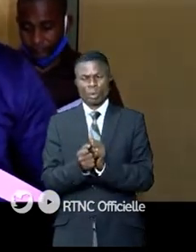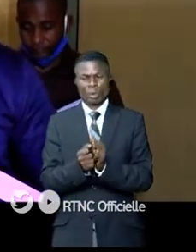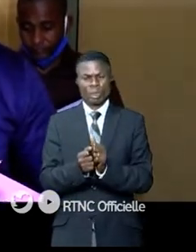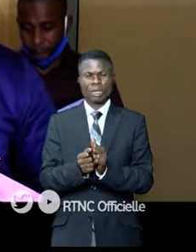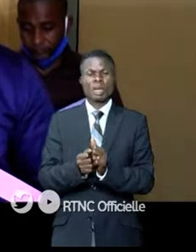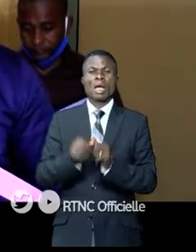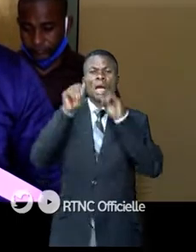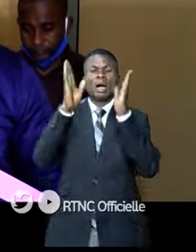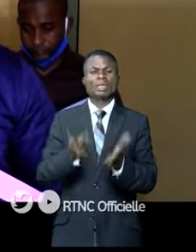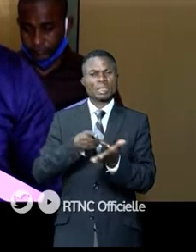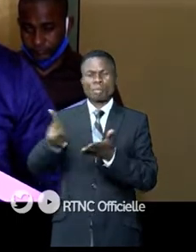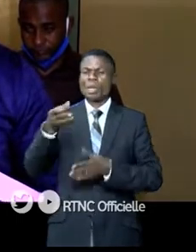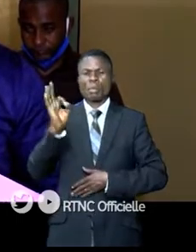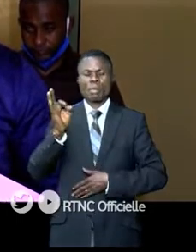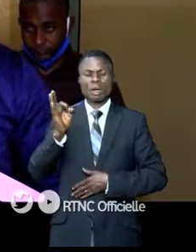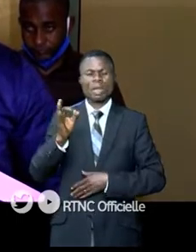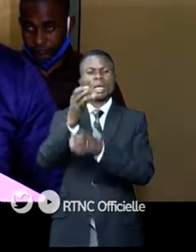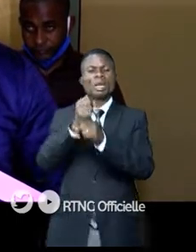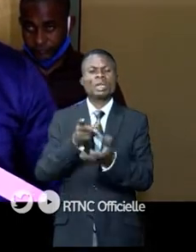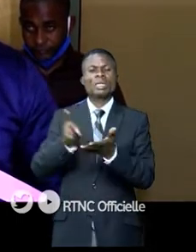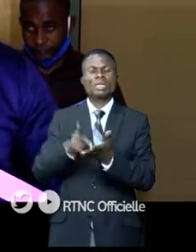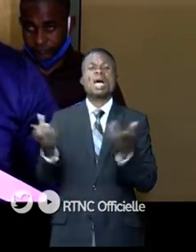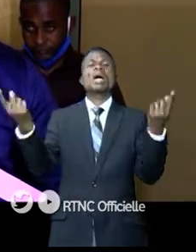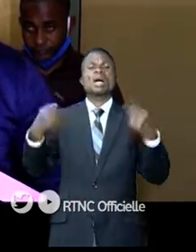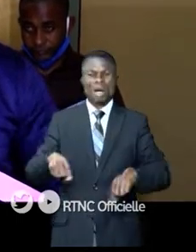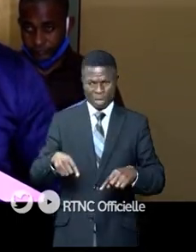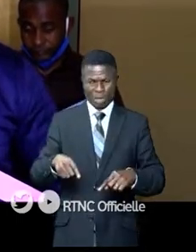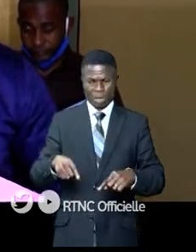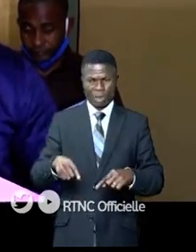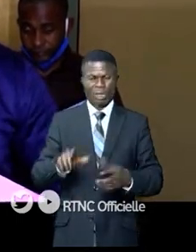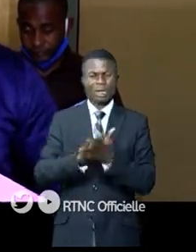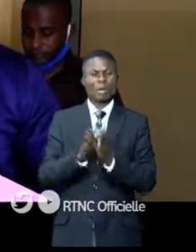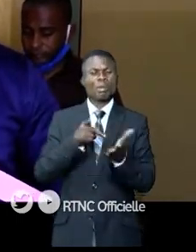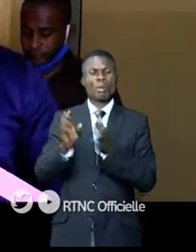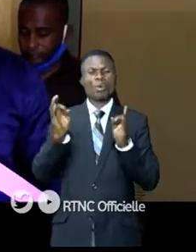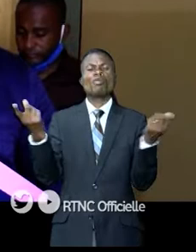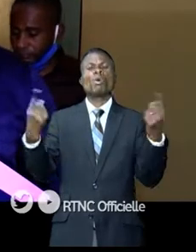payés, NP. Quand est-ce qu'ils vont devenir le NP nouveau payé?